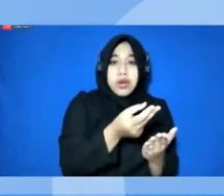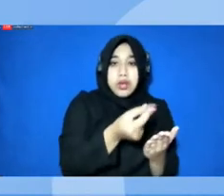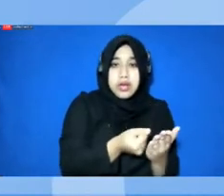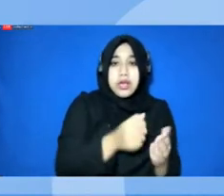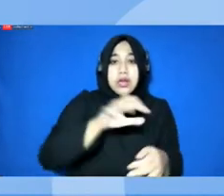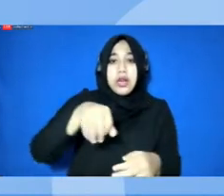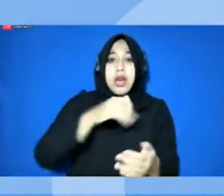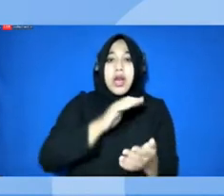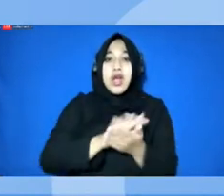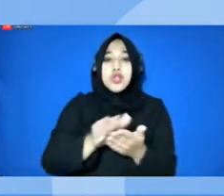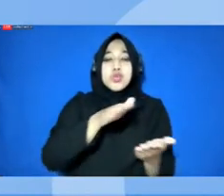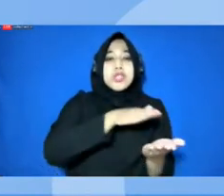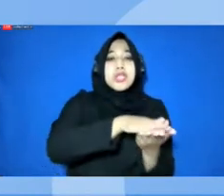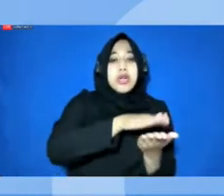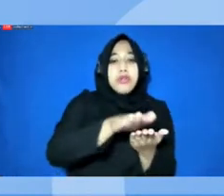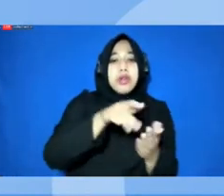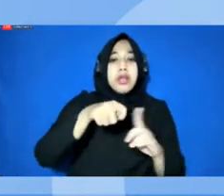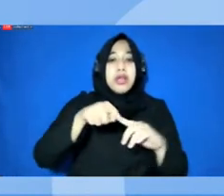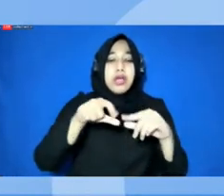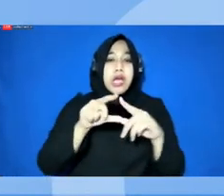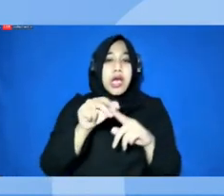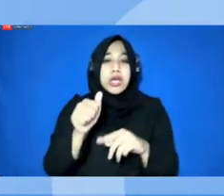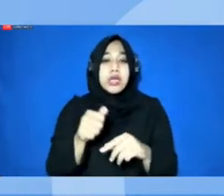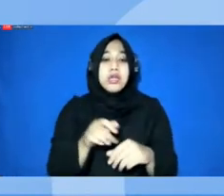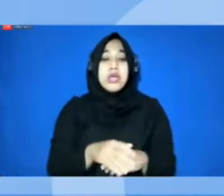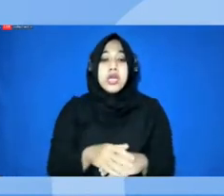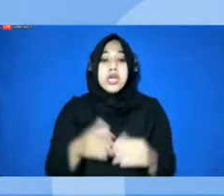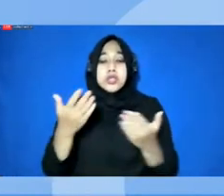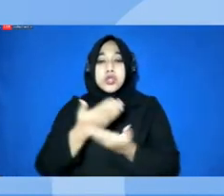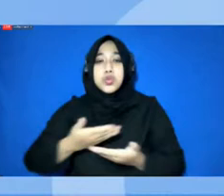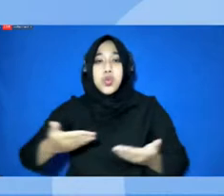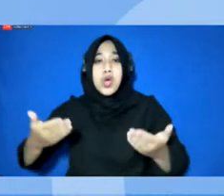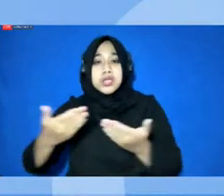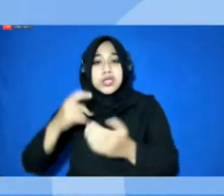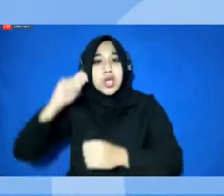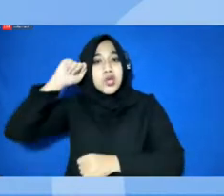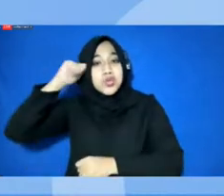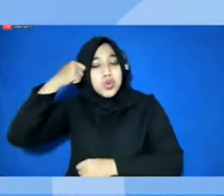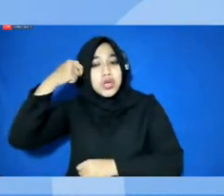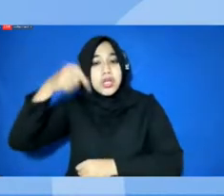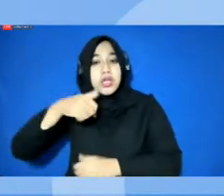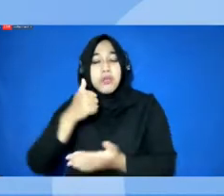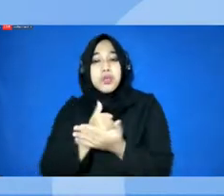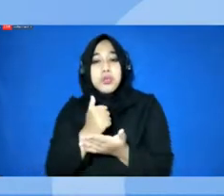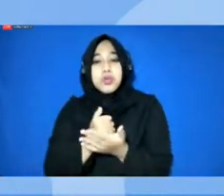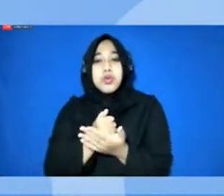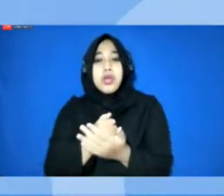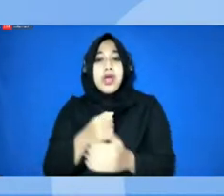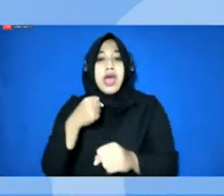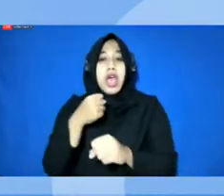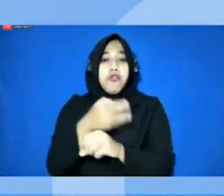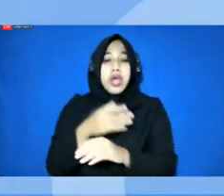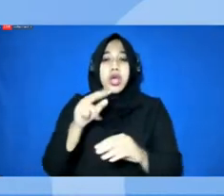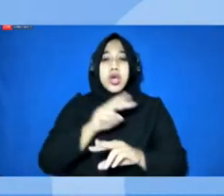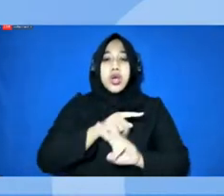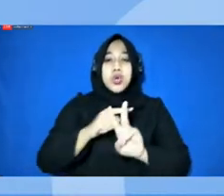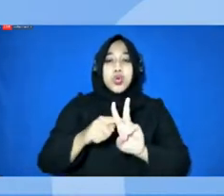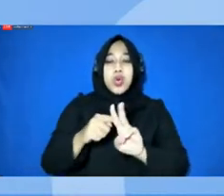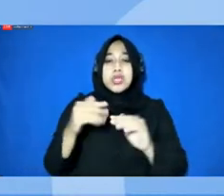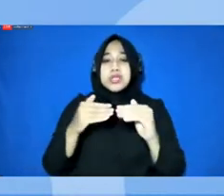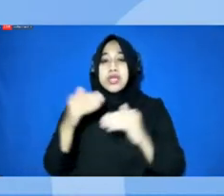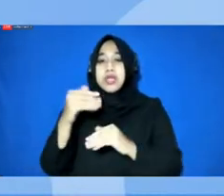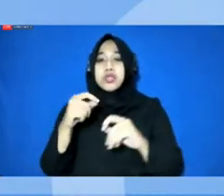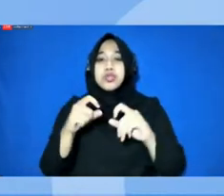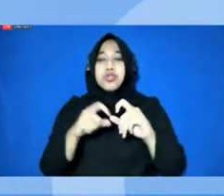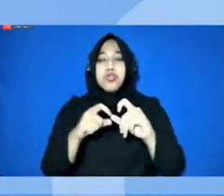langsung ditransfer ke kader-kadernya sehingga pada masa sulit ini sebenarnya itu bisa menjadi efek kedua selain performance surveillance kita yang